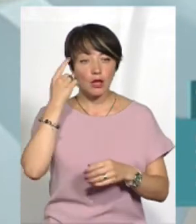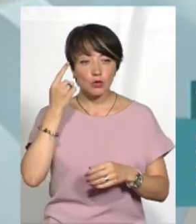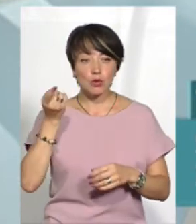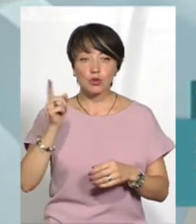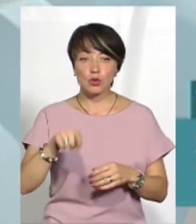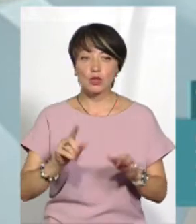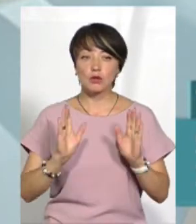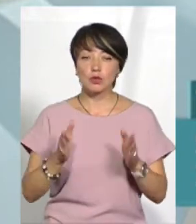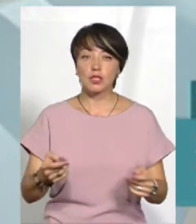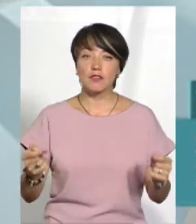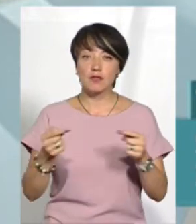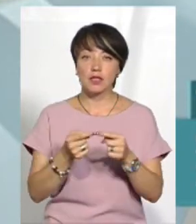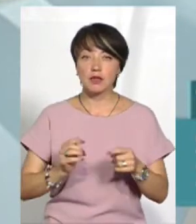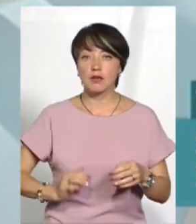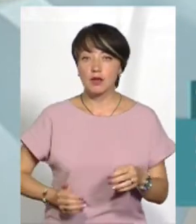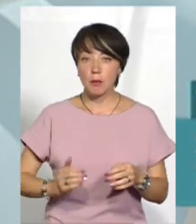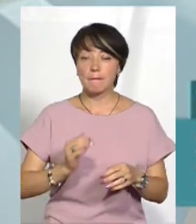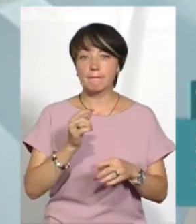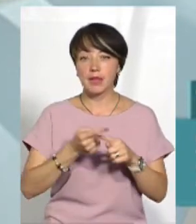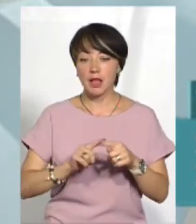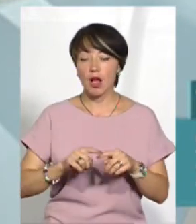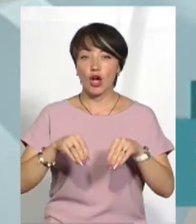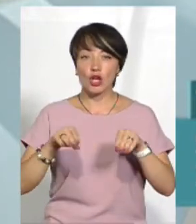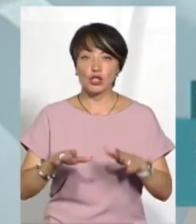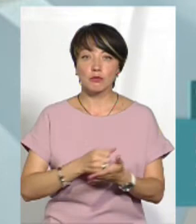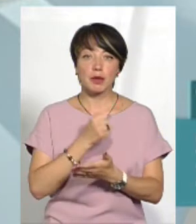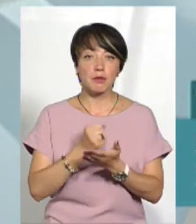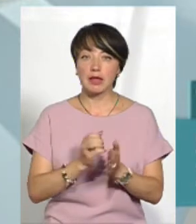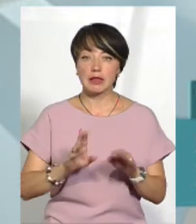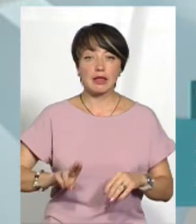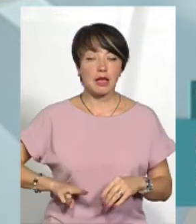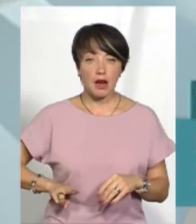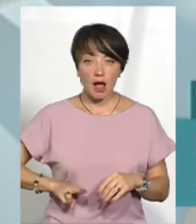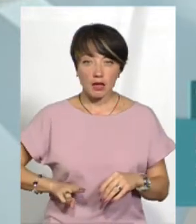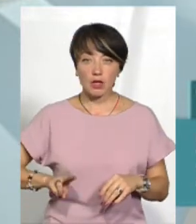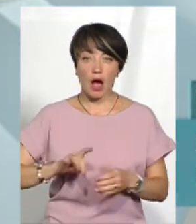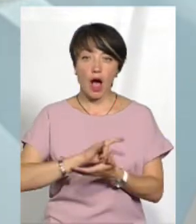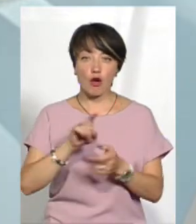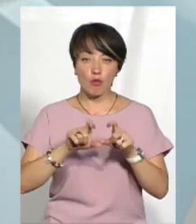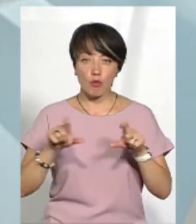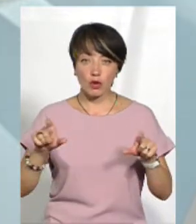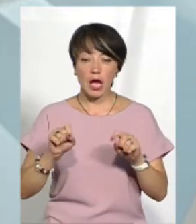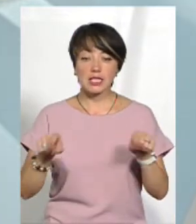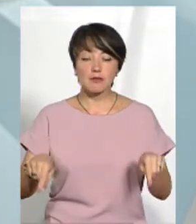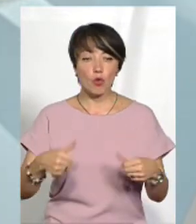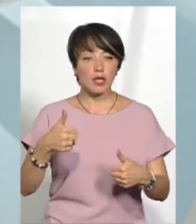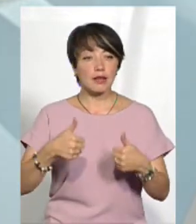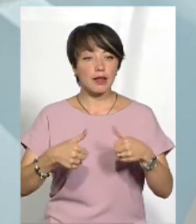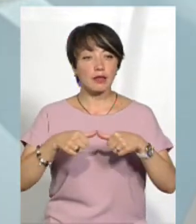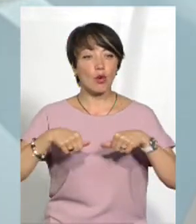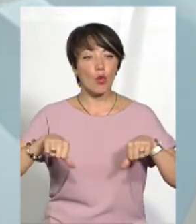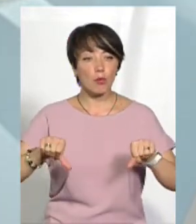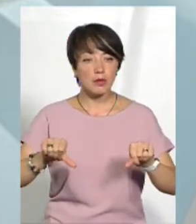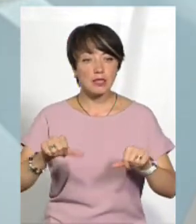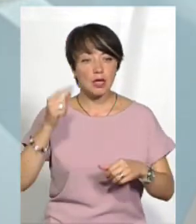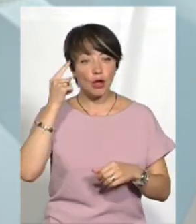що тоді буде визначений підрядник, тому що рішення буде приймати не директор аеропорту Хмельницький, а створена тендерна комісія.